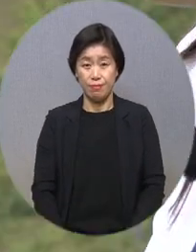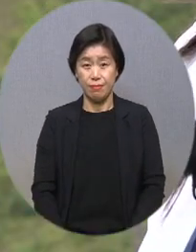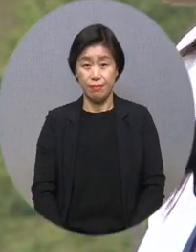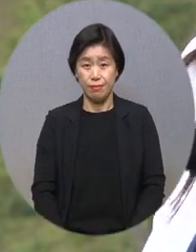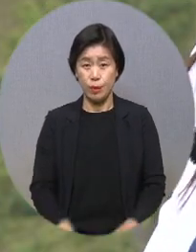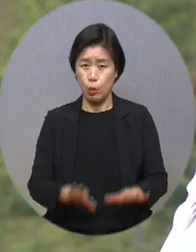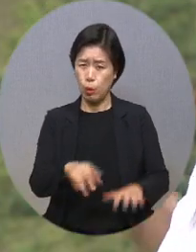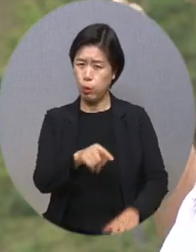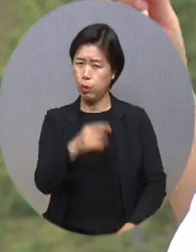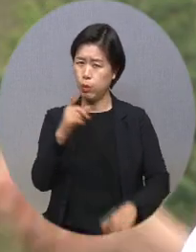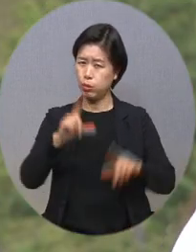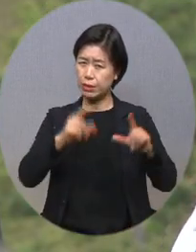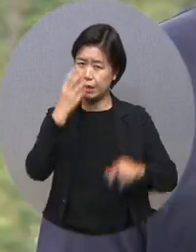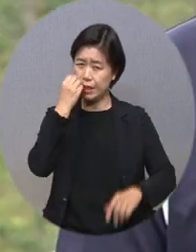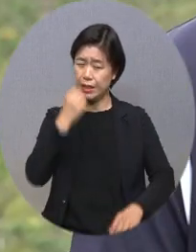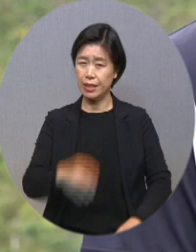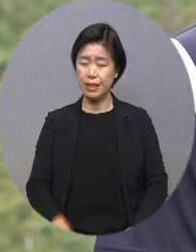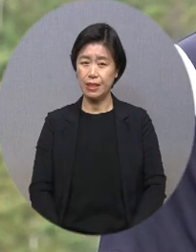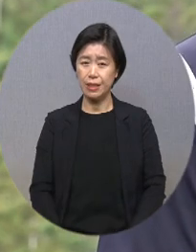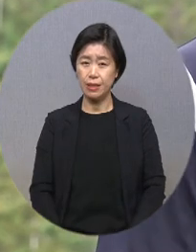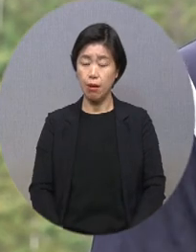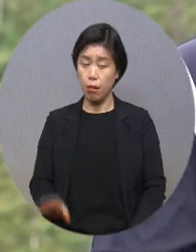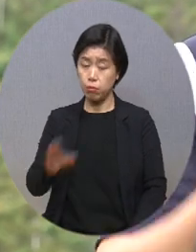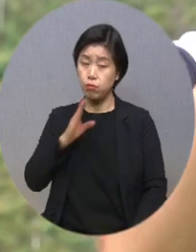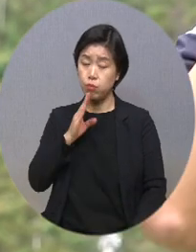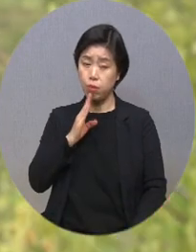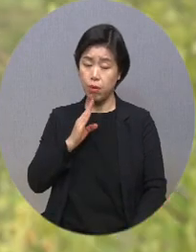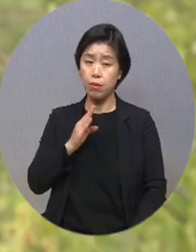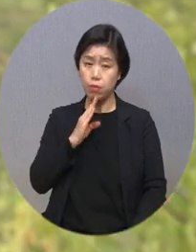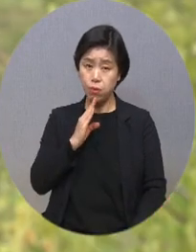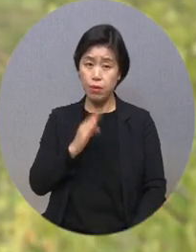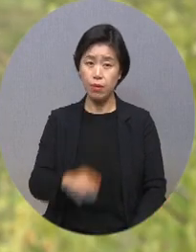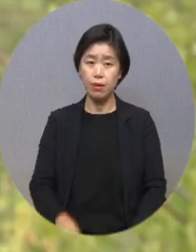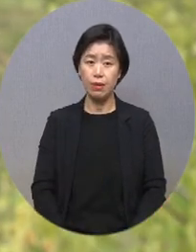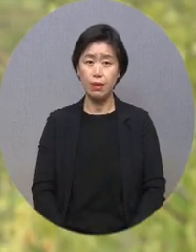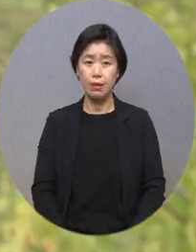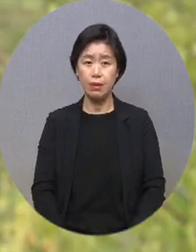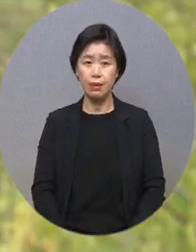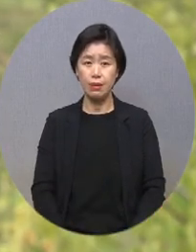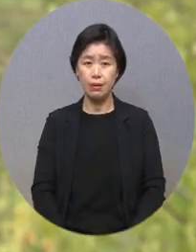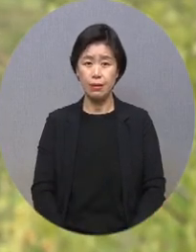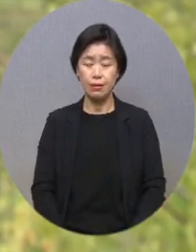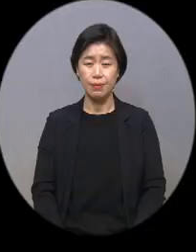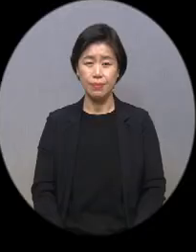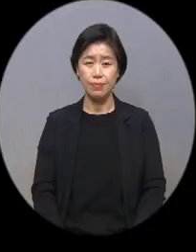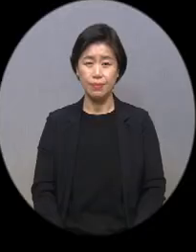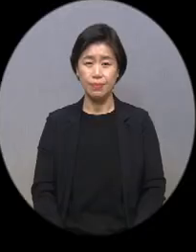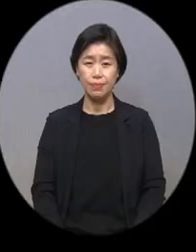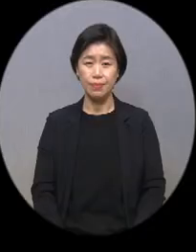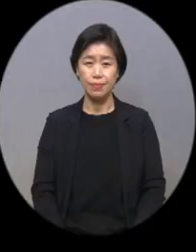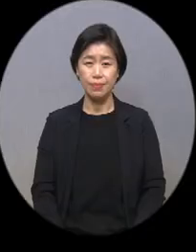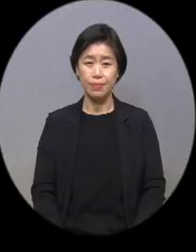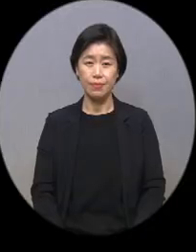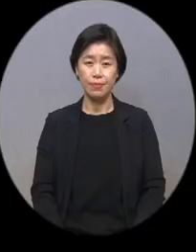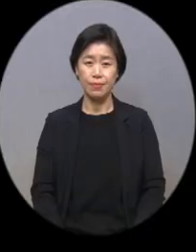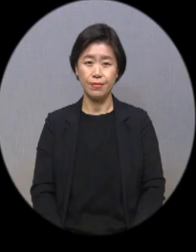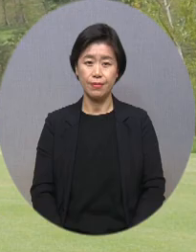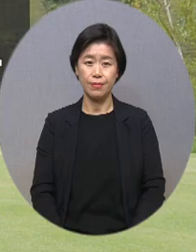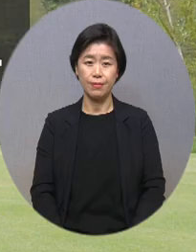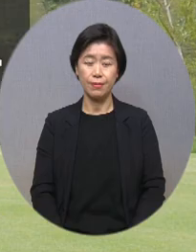아, 진짠데? 아니 왜 이래. 오빠 얼굴 값을 해야 돼. 왜 이래 잘생긴 사람들이. 죄송합니다.